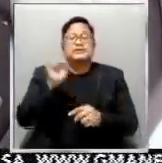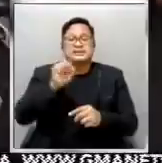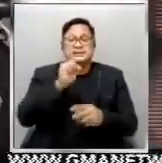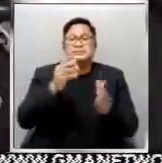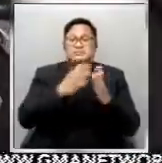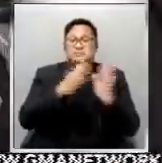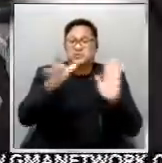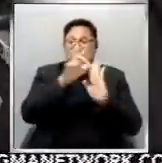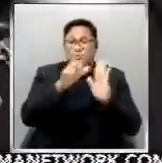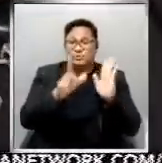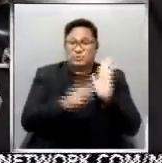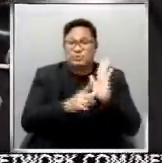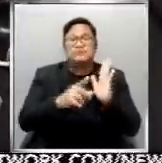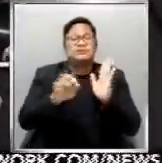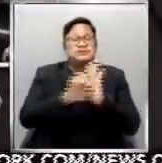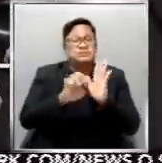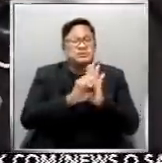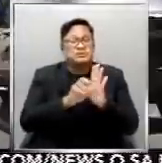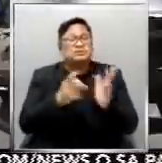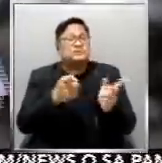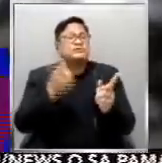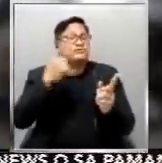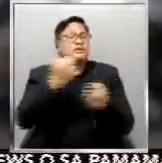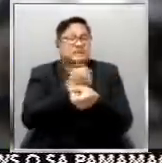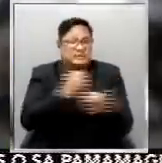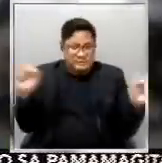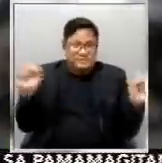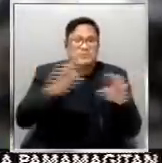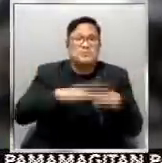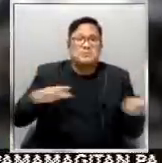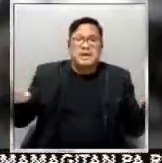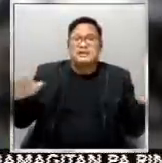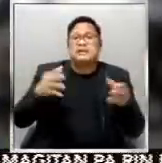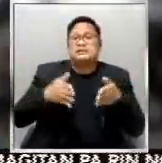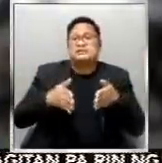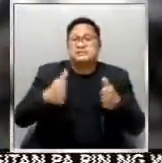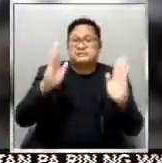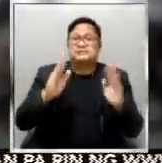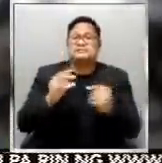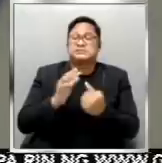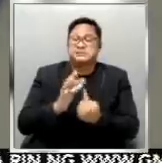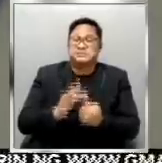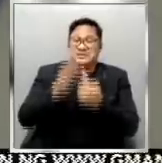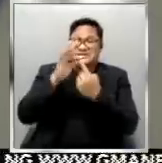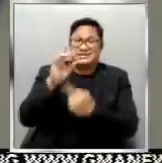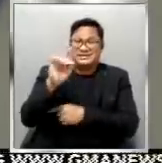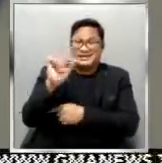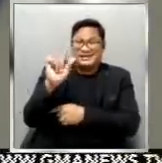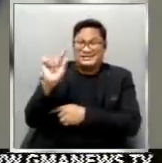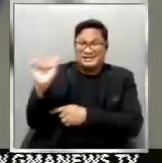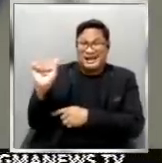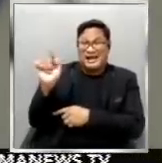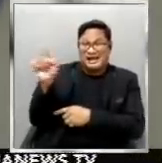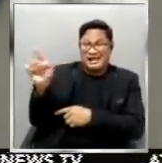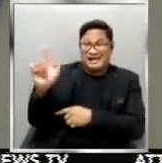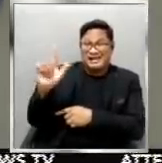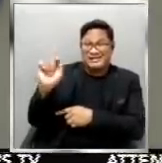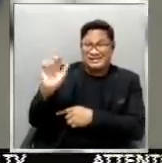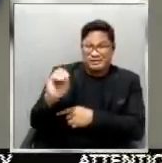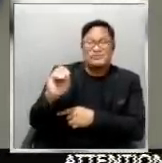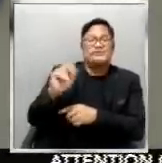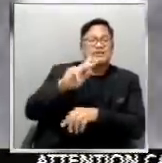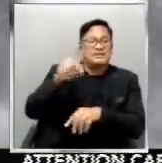Imagine Law, para sa kaligtasan ng mga bata sa daan. Lalo't sa datos ng LTO mula sa Philippine Statistics Authority mula 2006